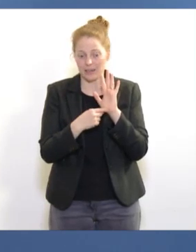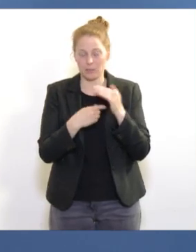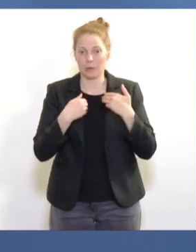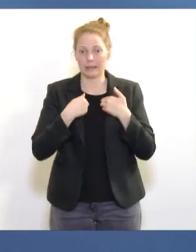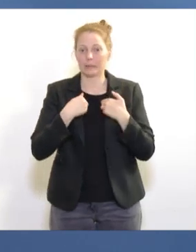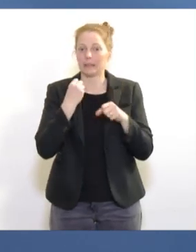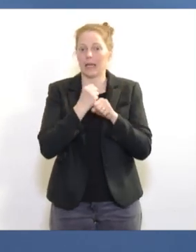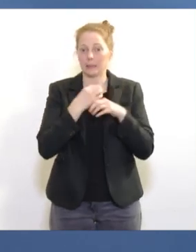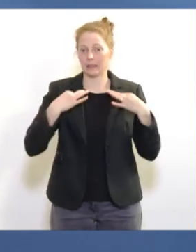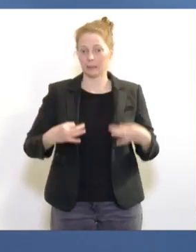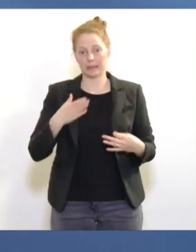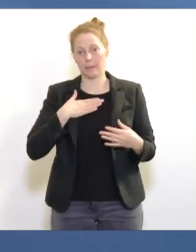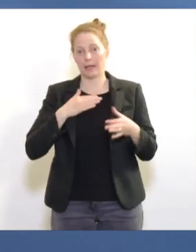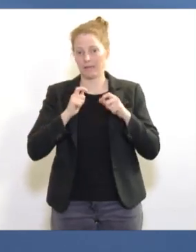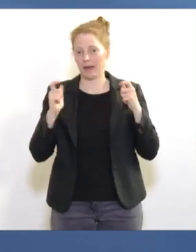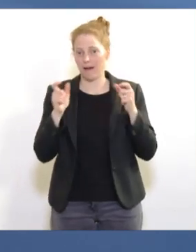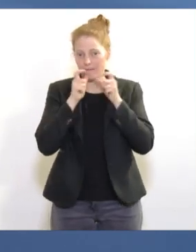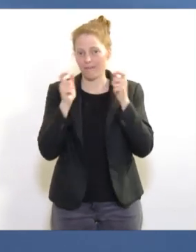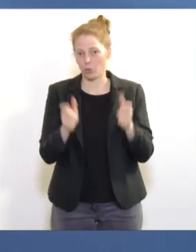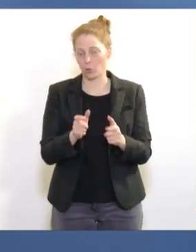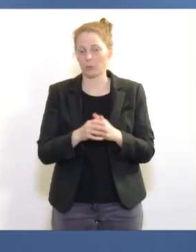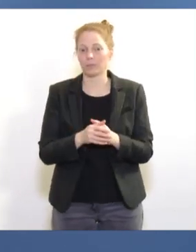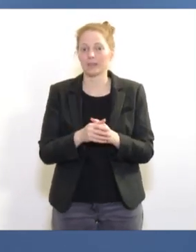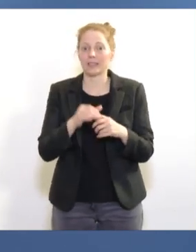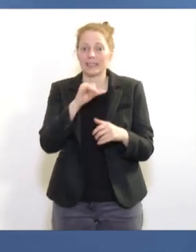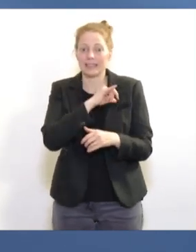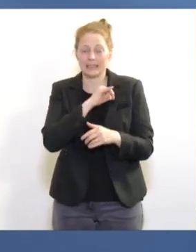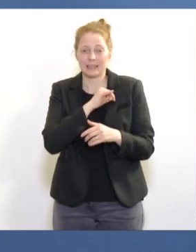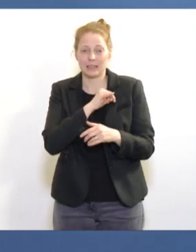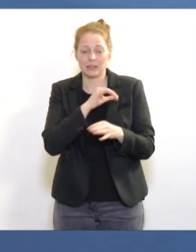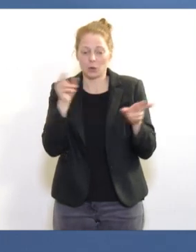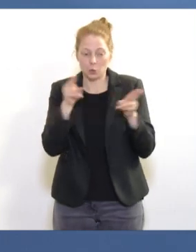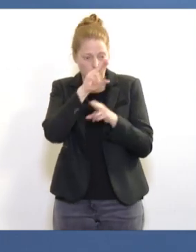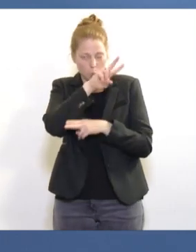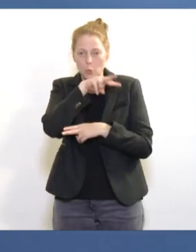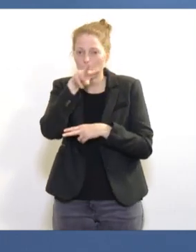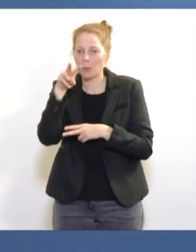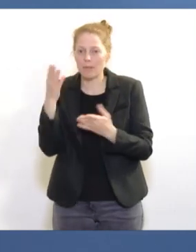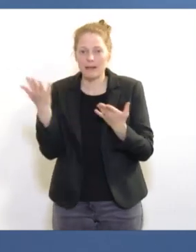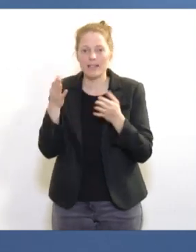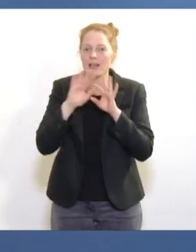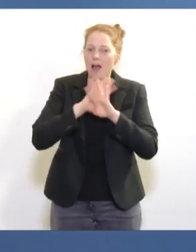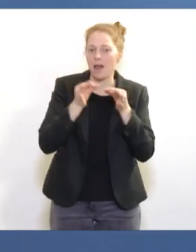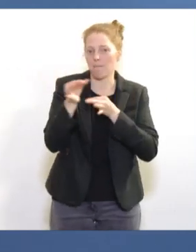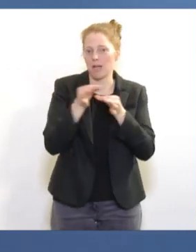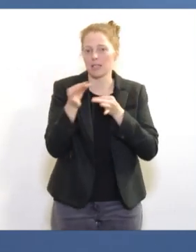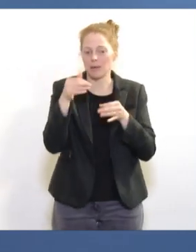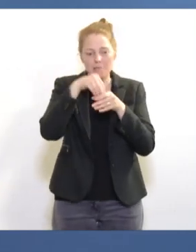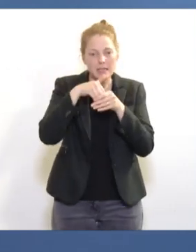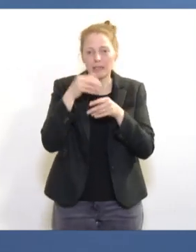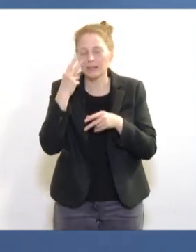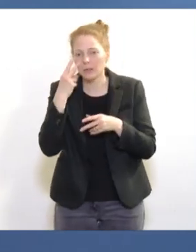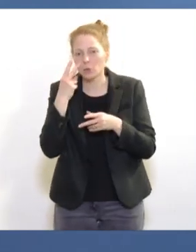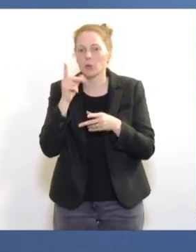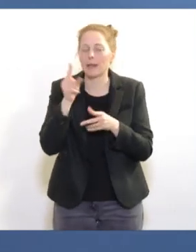Arbeitsminister auch Verantwortung drohen. Das ist vielleicht interessant, einen kleinen Aperçu zu gehen von all den Mesuren, die wir geholt haben. Einfach